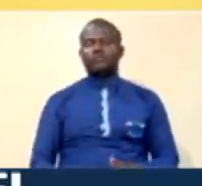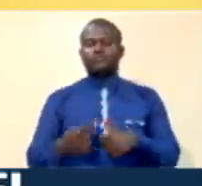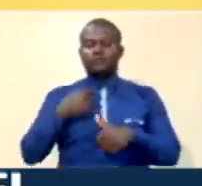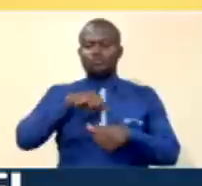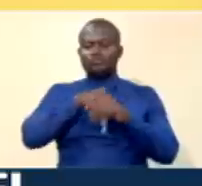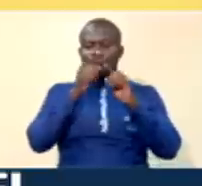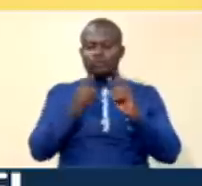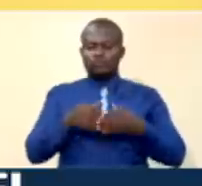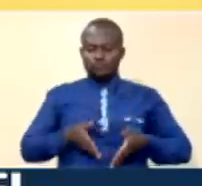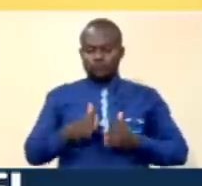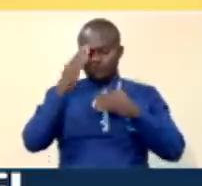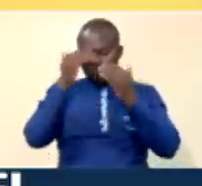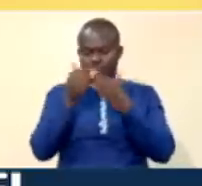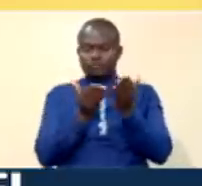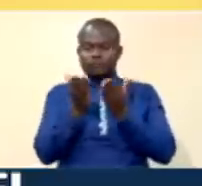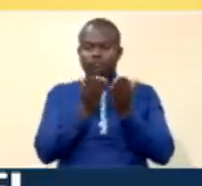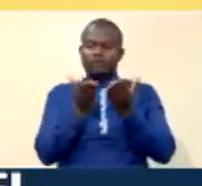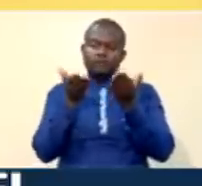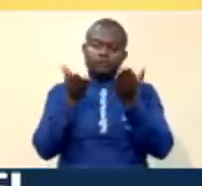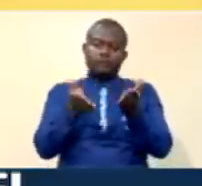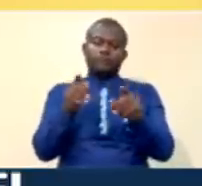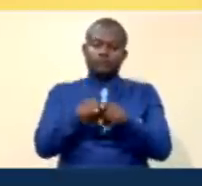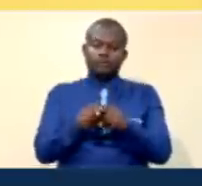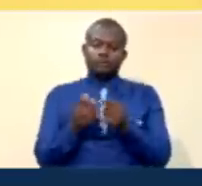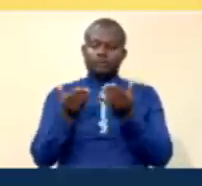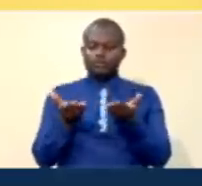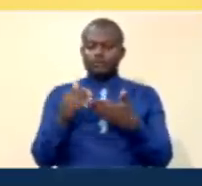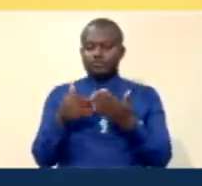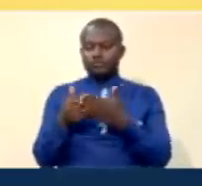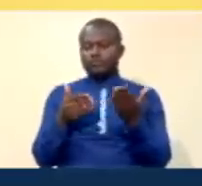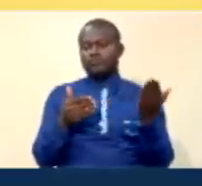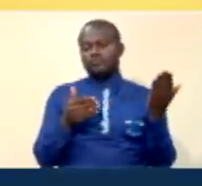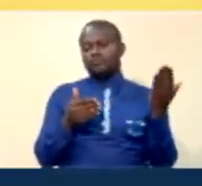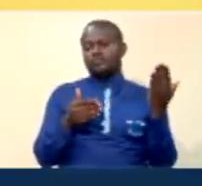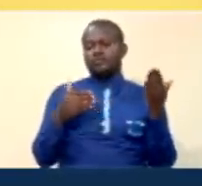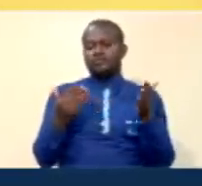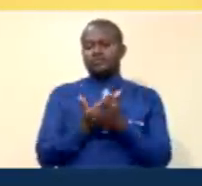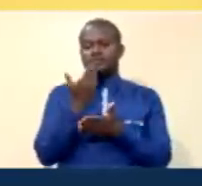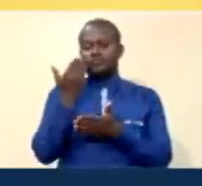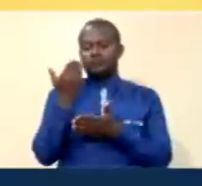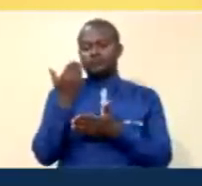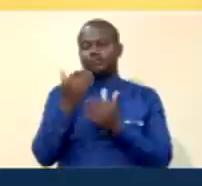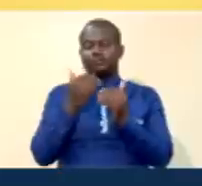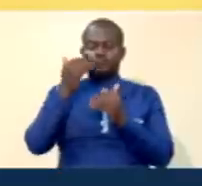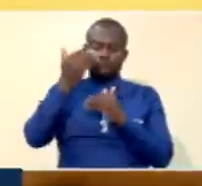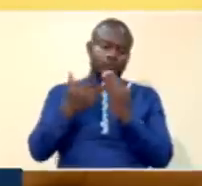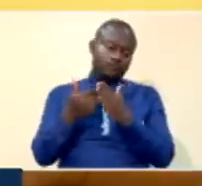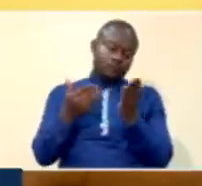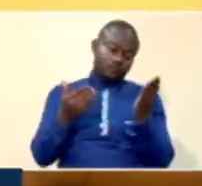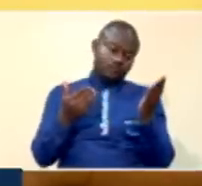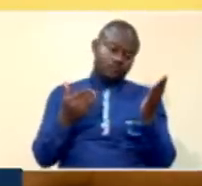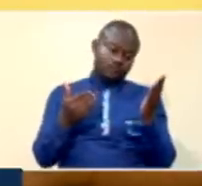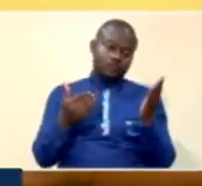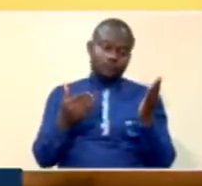kubyara kubera nta serivisi yari hari nk'iyi ngiyi, hari hakiri hashyashya.